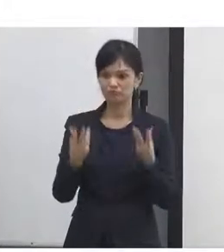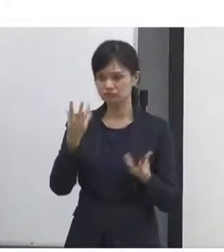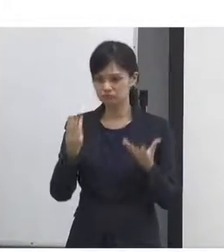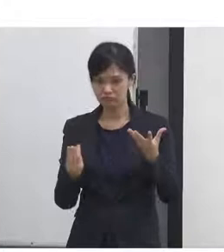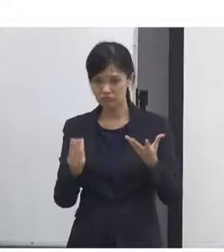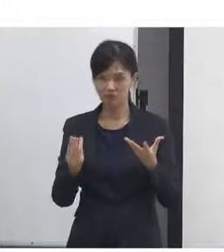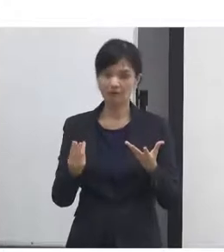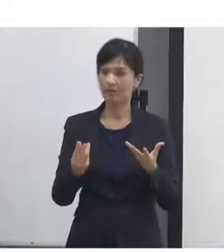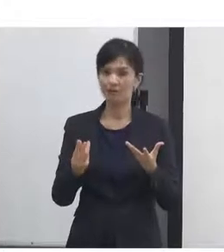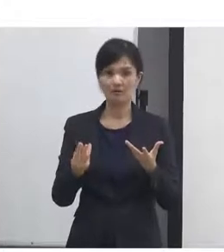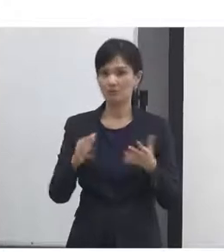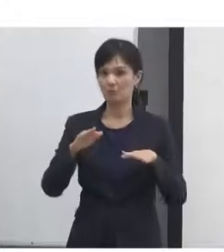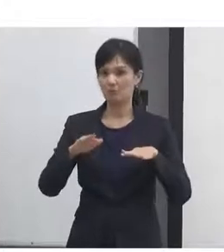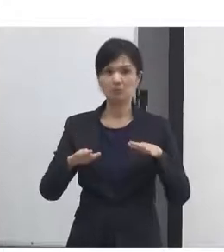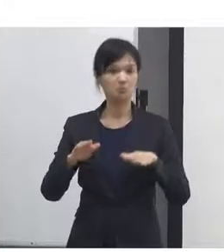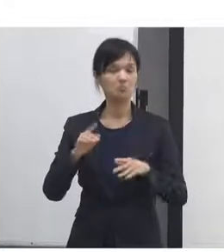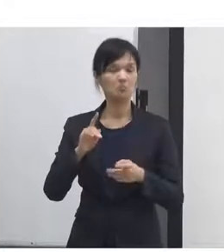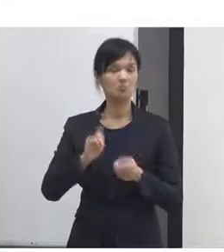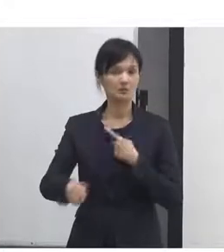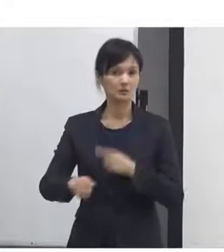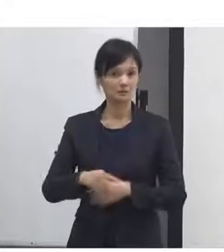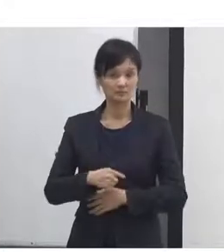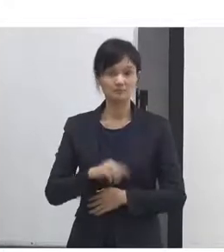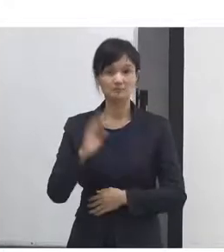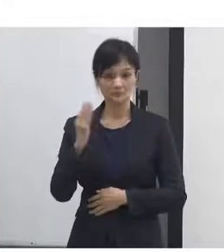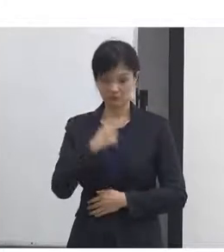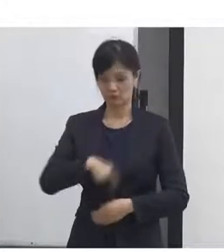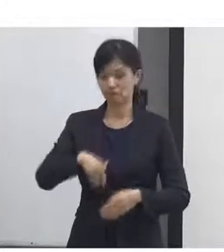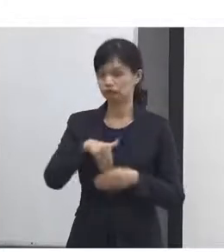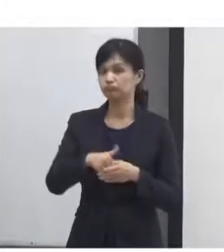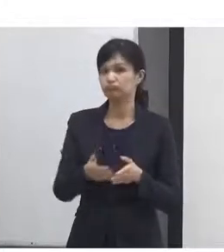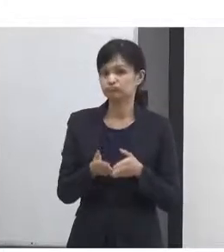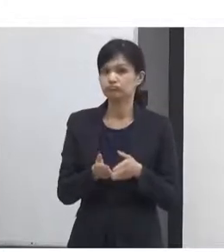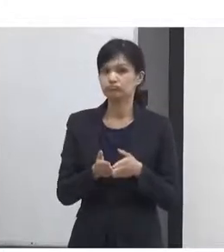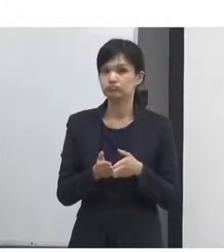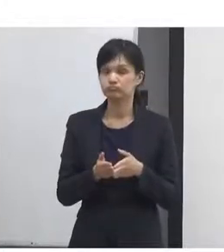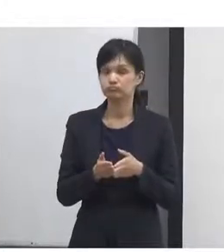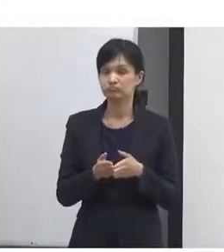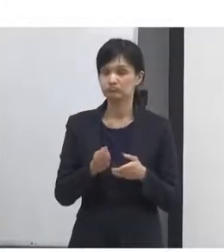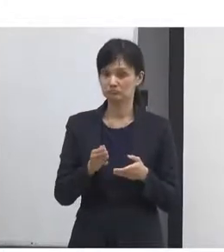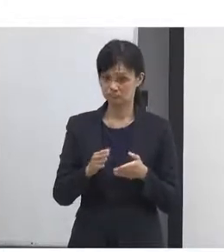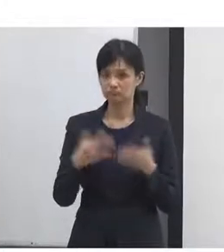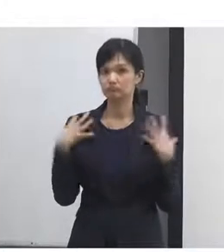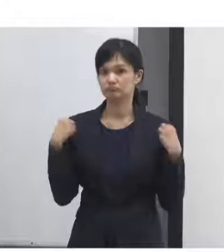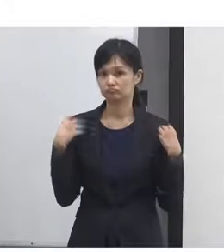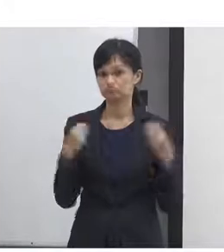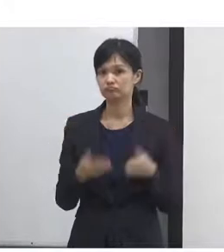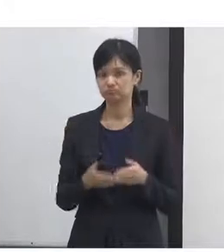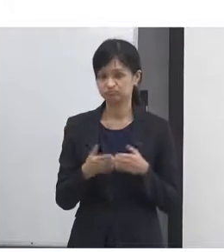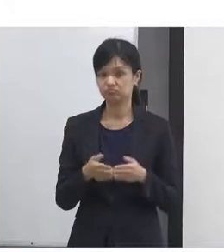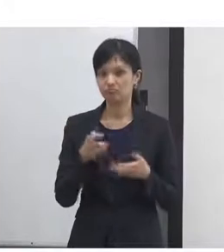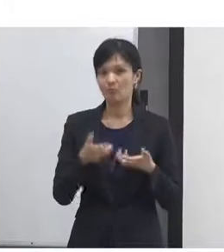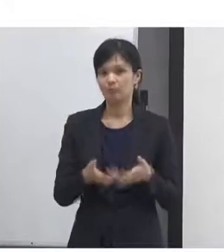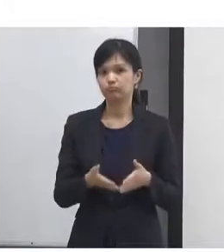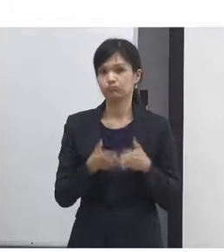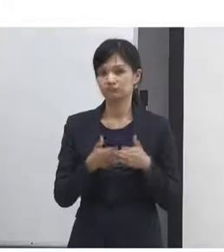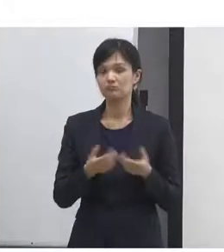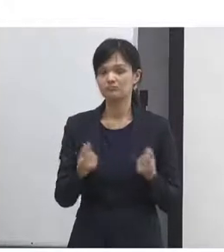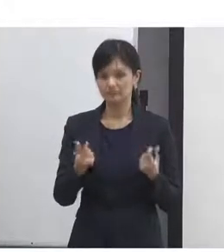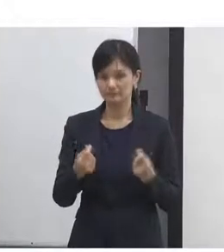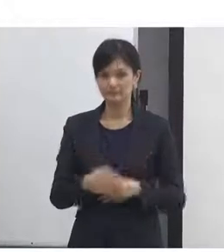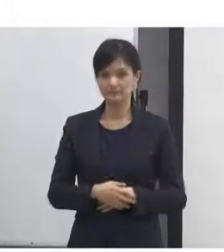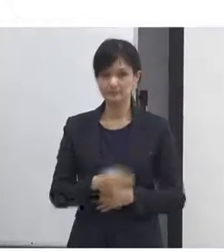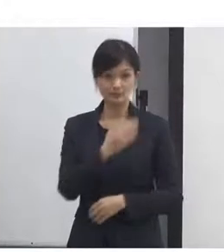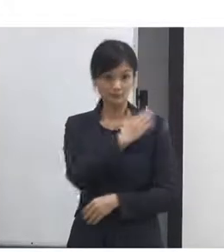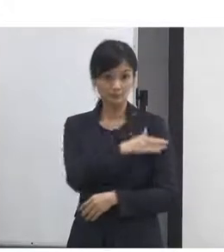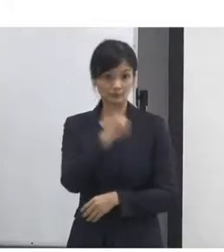我们仍然需要选举。我不能说因为这样子我告诉你说选举不重要，不要去选举，而是说无论谁